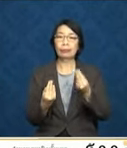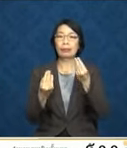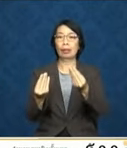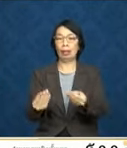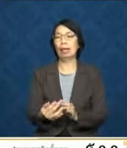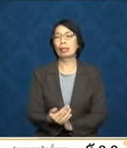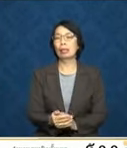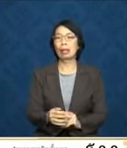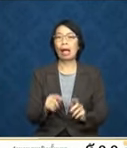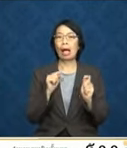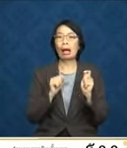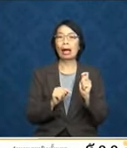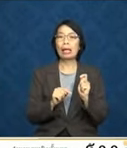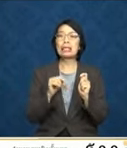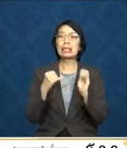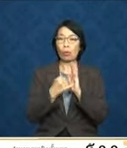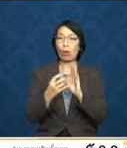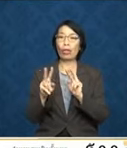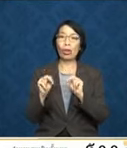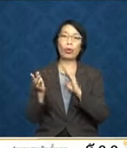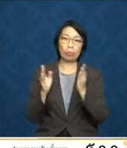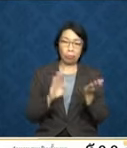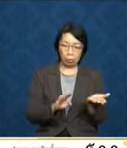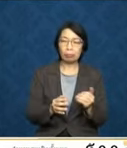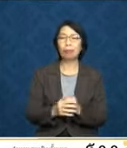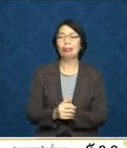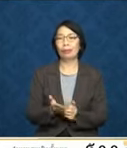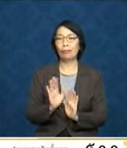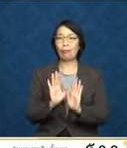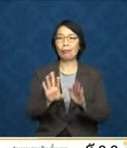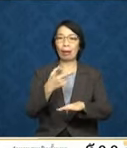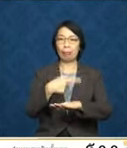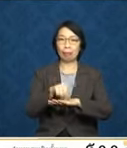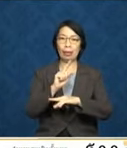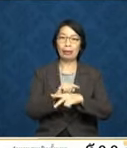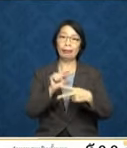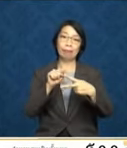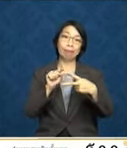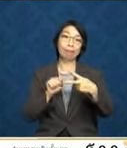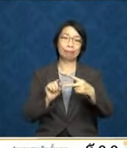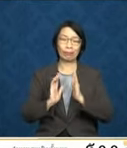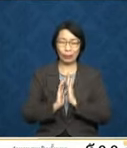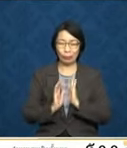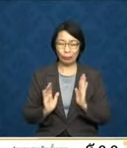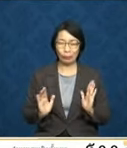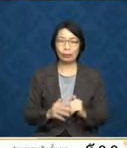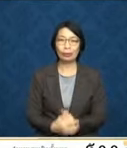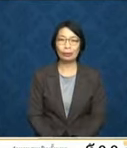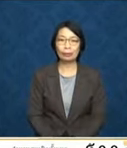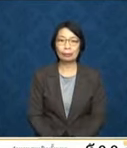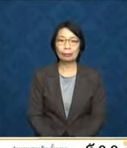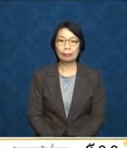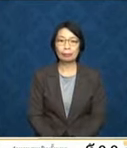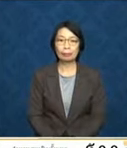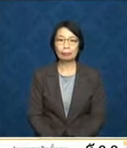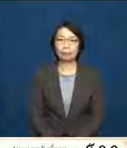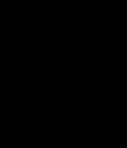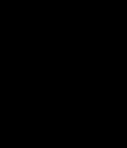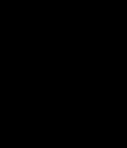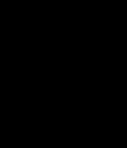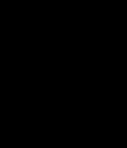นมอย่างเร่งด่วนอันนั้นก็ต้องขอฝากท่านประธาน2เรื่องครับขอกราบขอบคุณครับ ต่อไปขอ